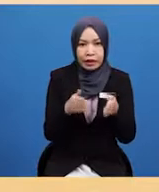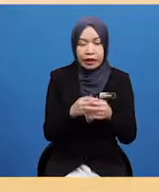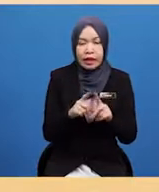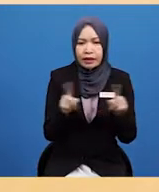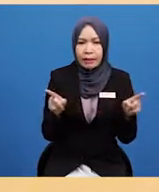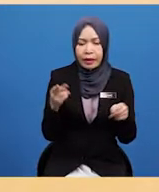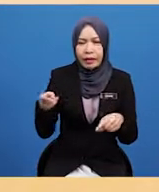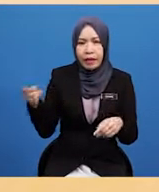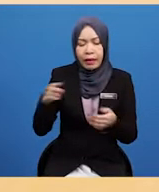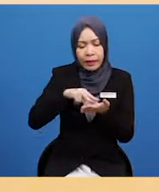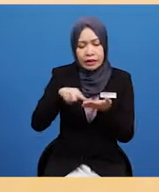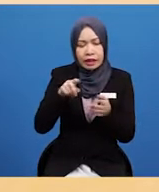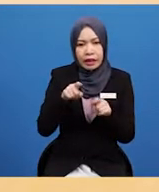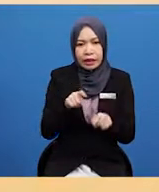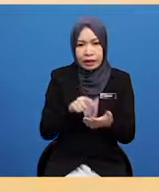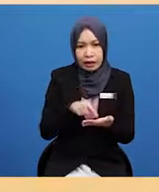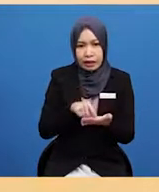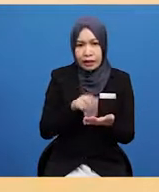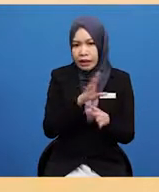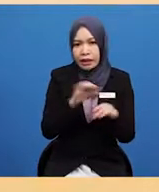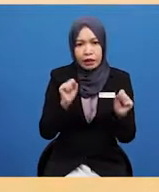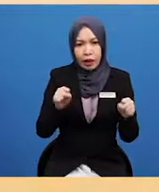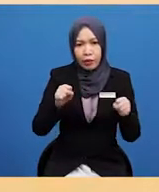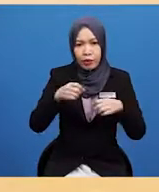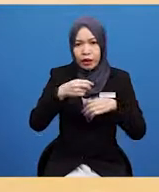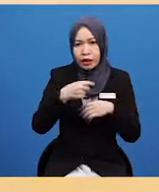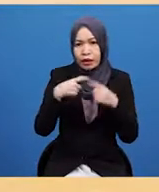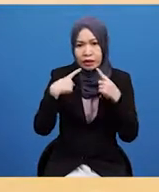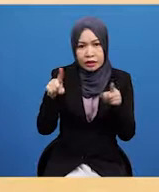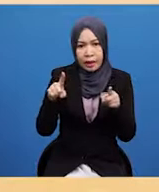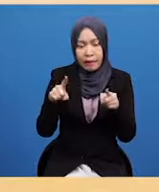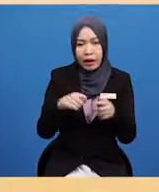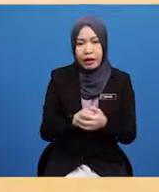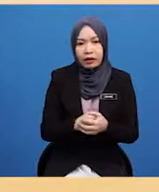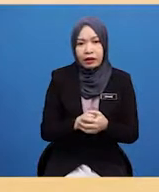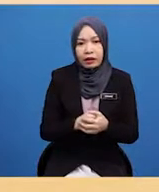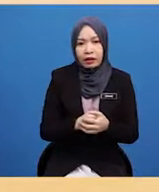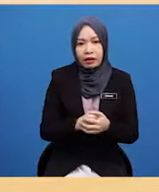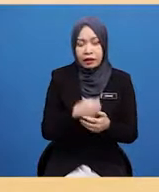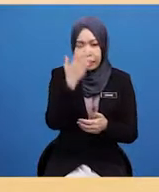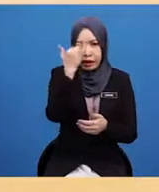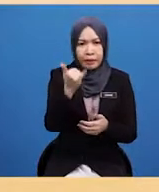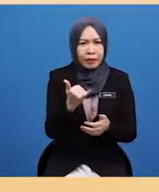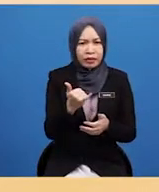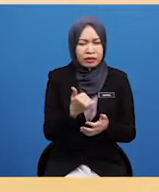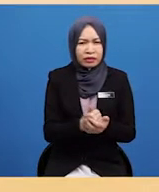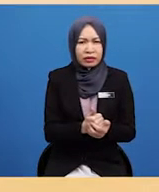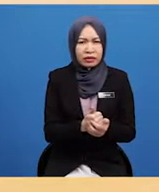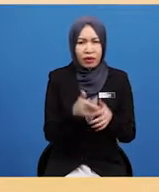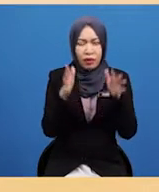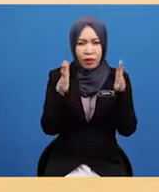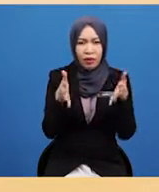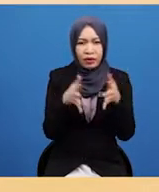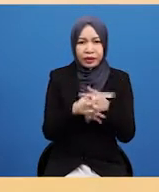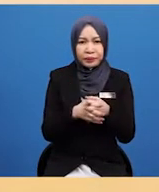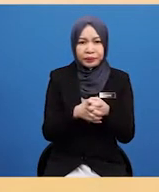kerana British menghalang orang Melayu menyatakan sikap politik melalui bahan bertulis.